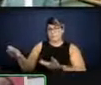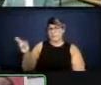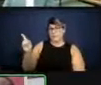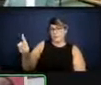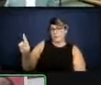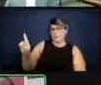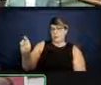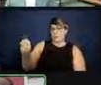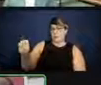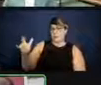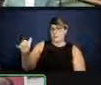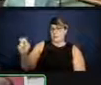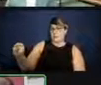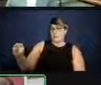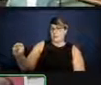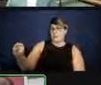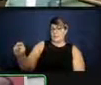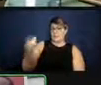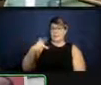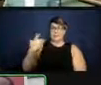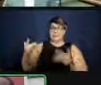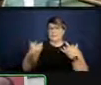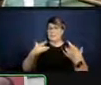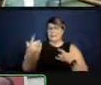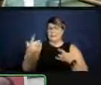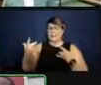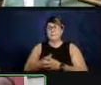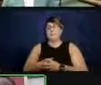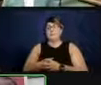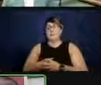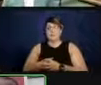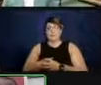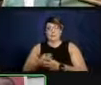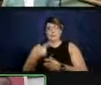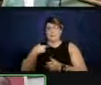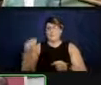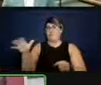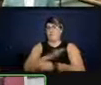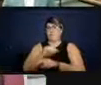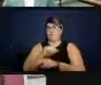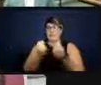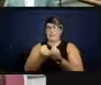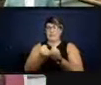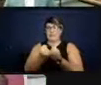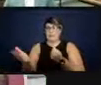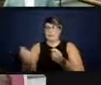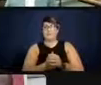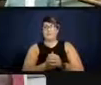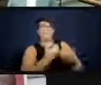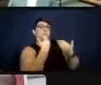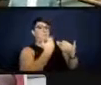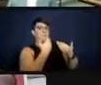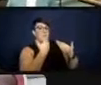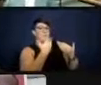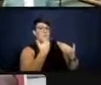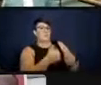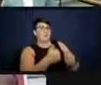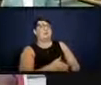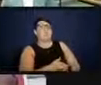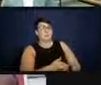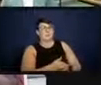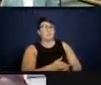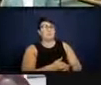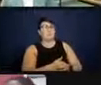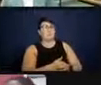دكتور أليسون، الكلمة لك. وأنا مسرور جدا لأرى كل فريقي متواجد